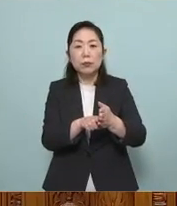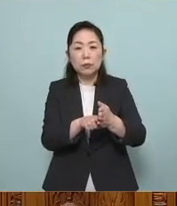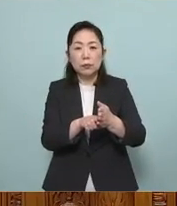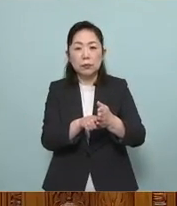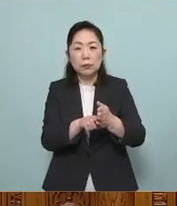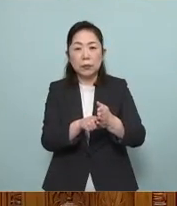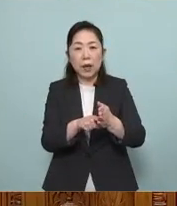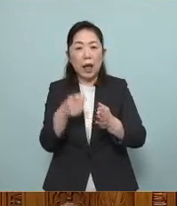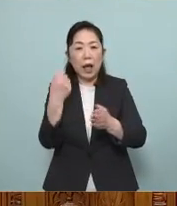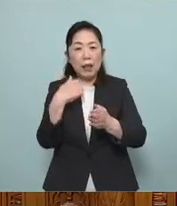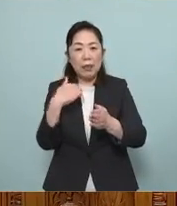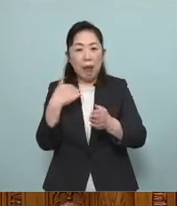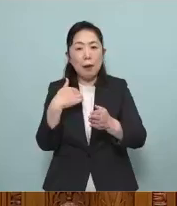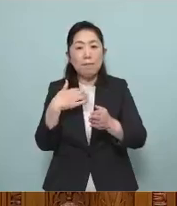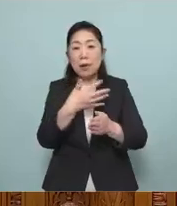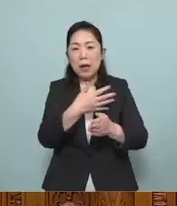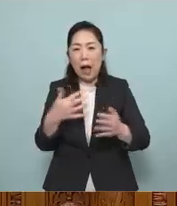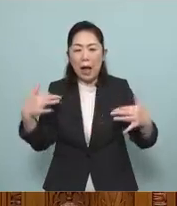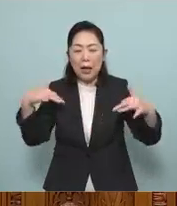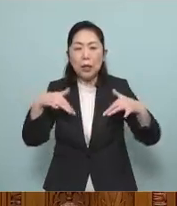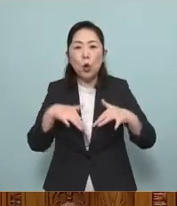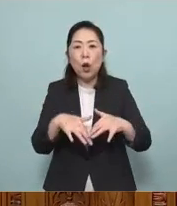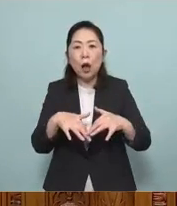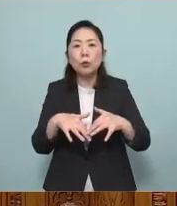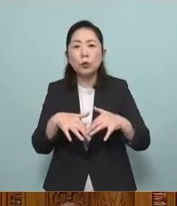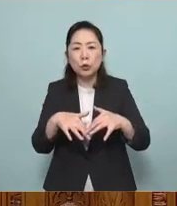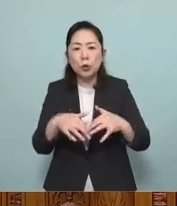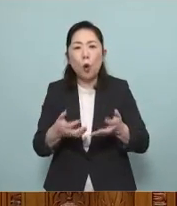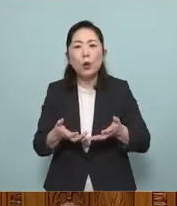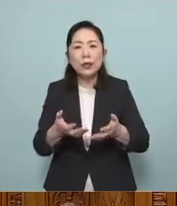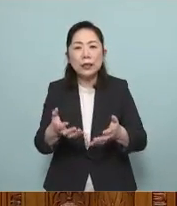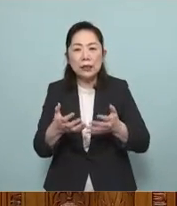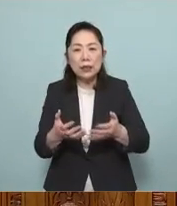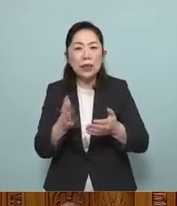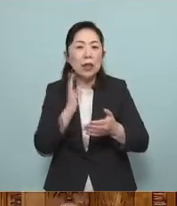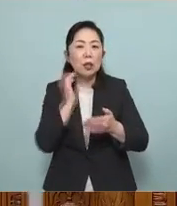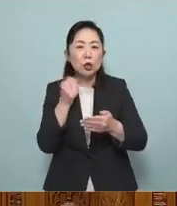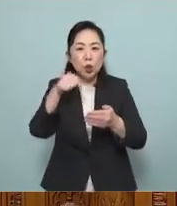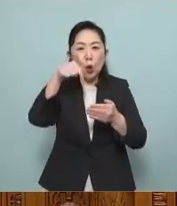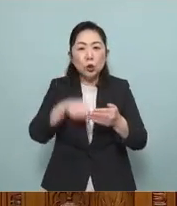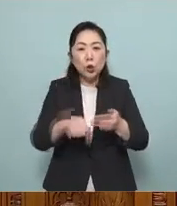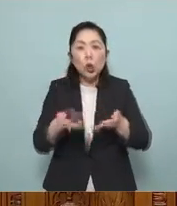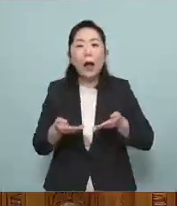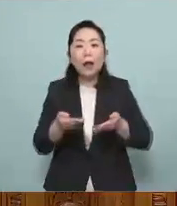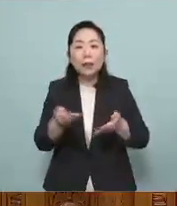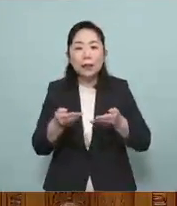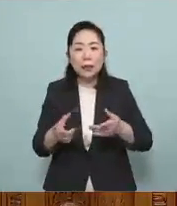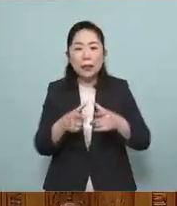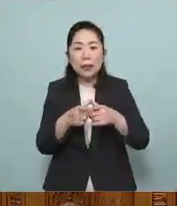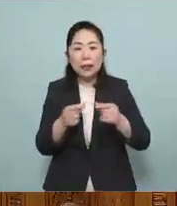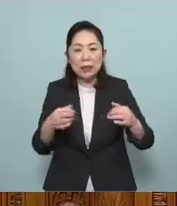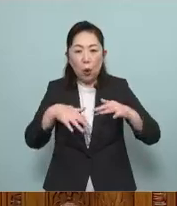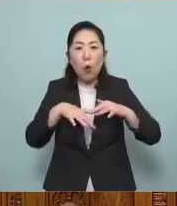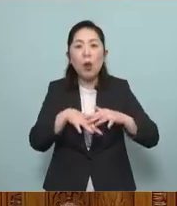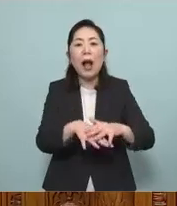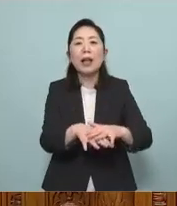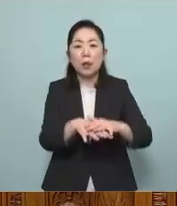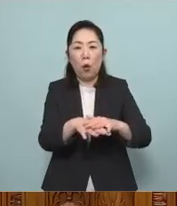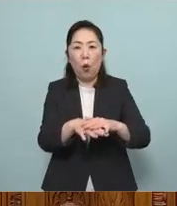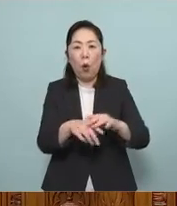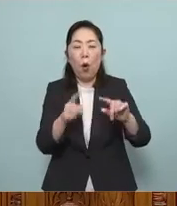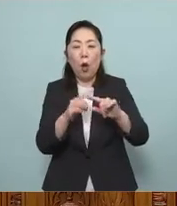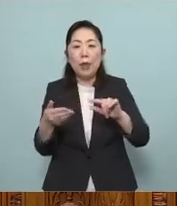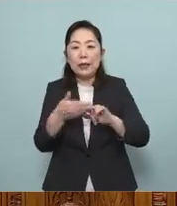南海トラフの巨大地震や首都直下地震、日本海溝、千島海溝沿